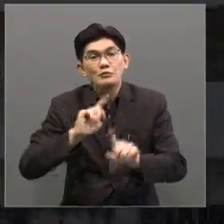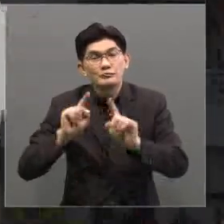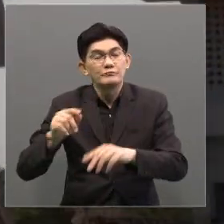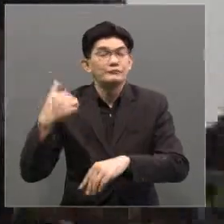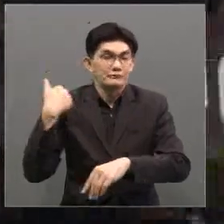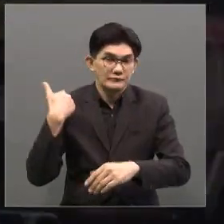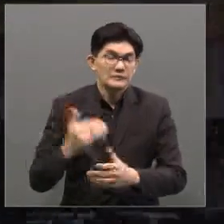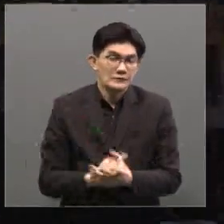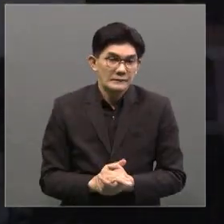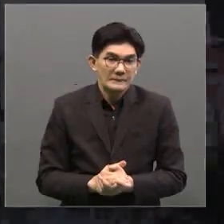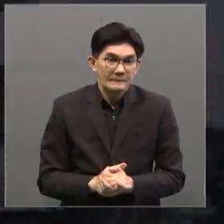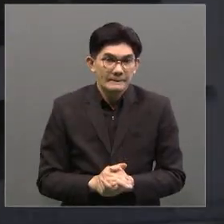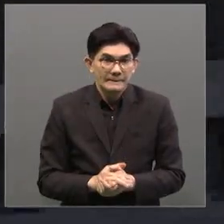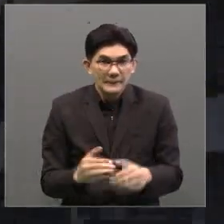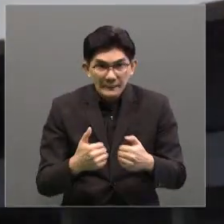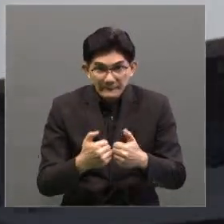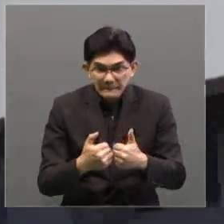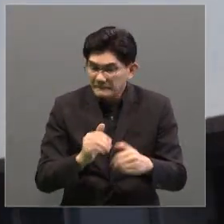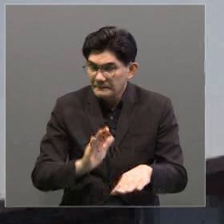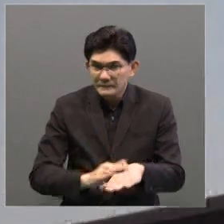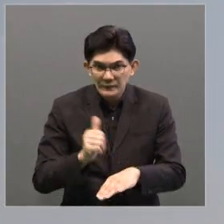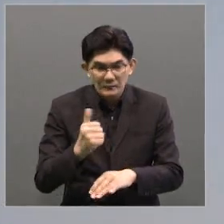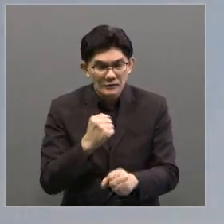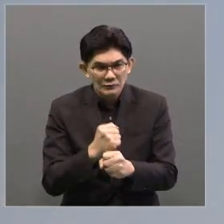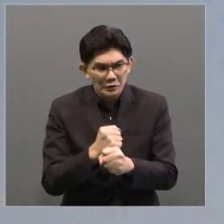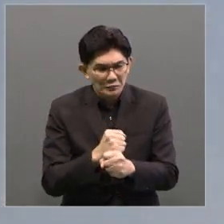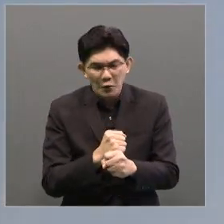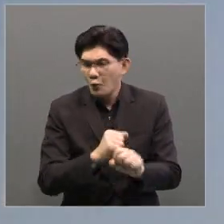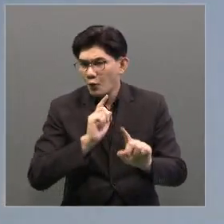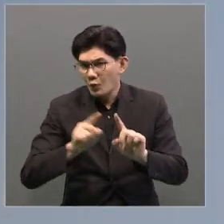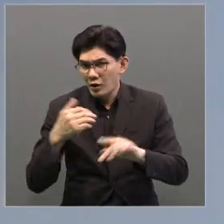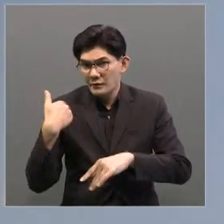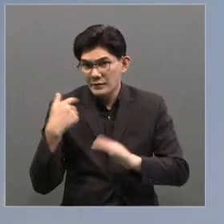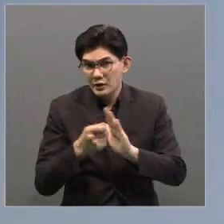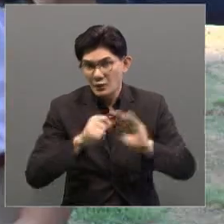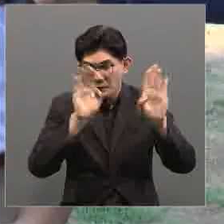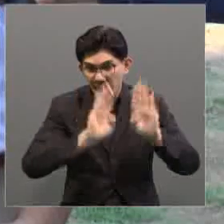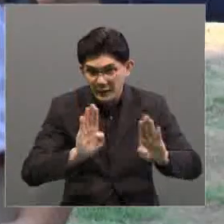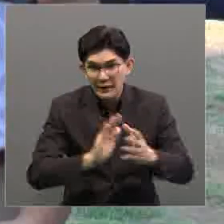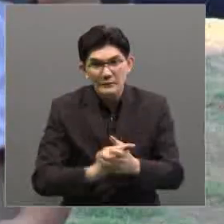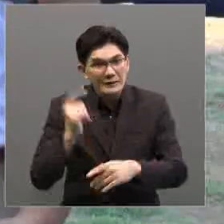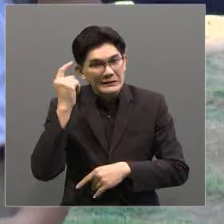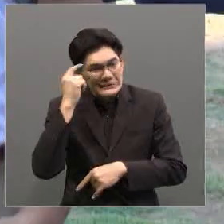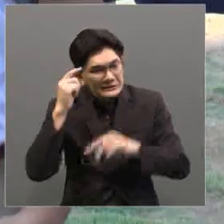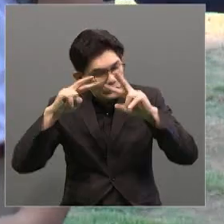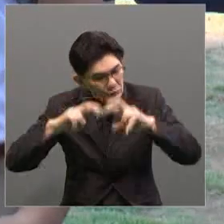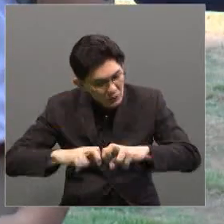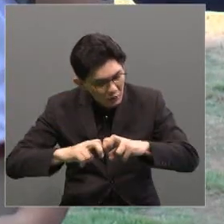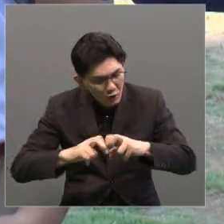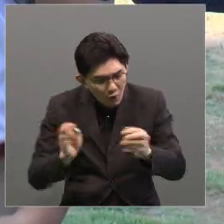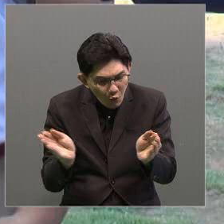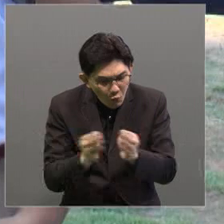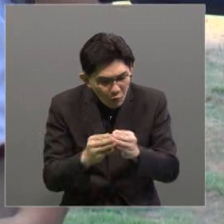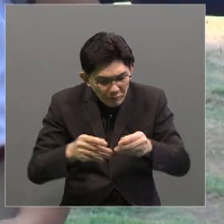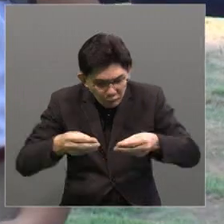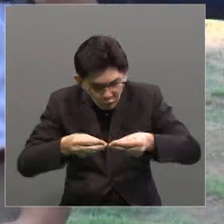า เครื่องบินเนี่ยใช้ทักษะในการสร้างนี่หลายอย่างเลยครับทั้งในด้านการออกแบบการคำนวณการสร้างประกอบรวมถึงระบ